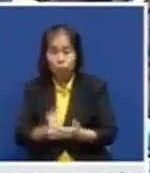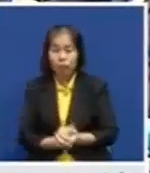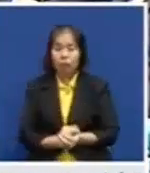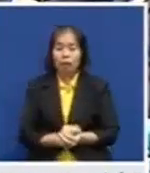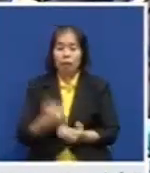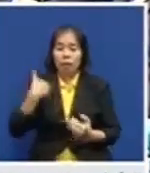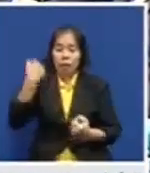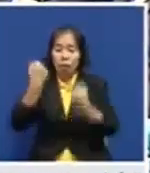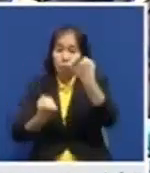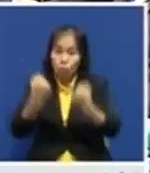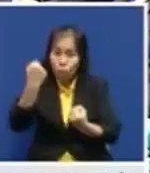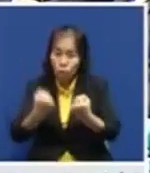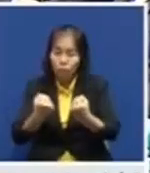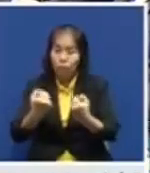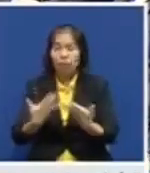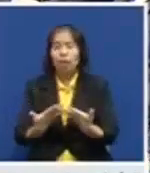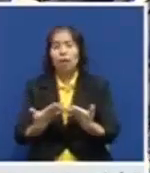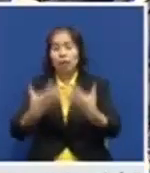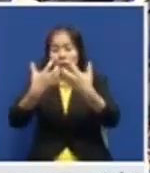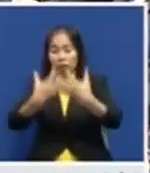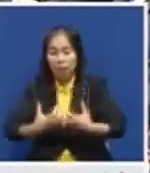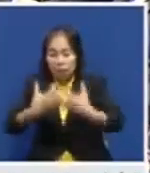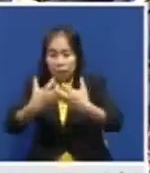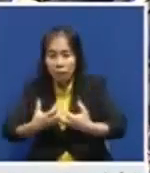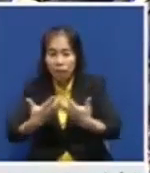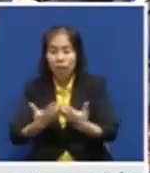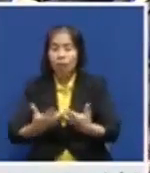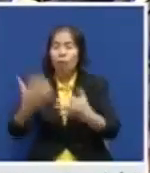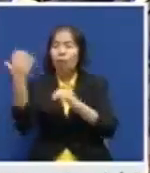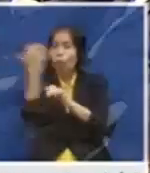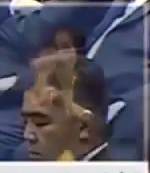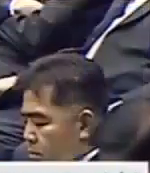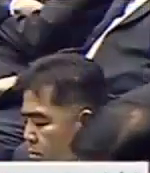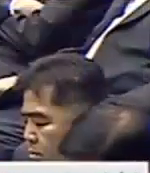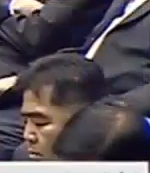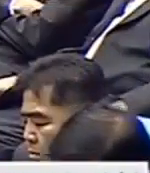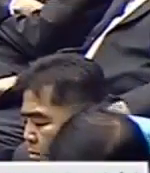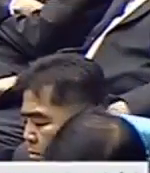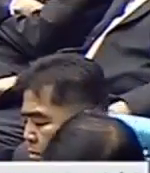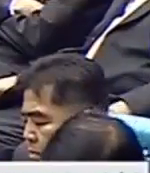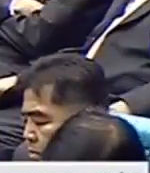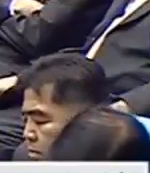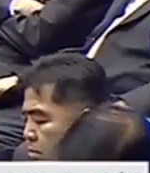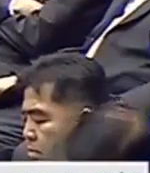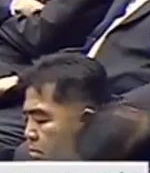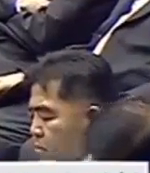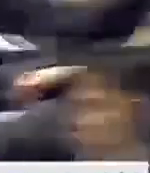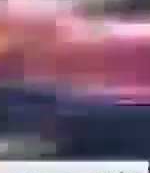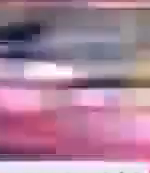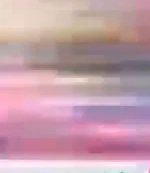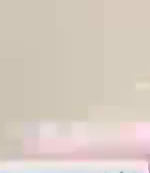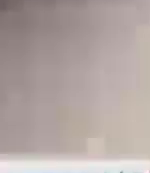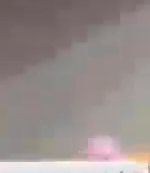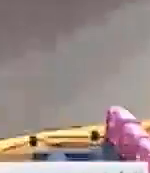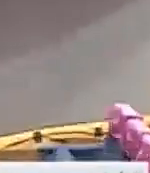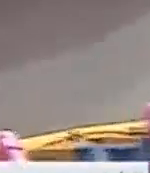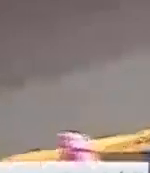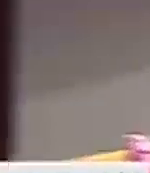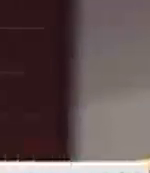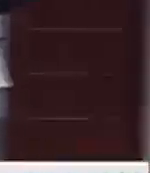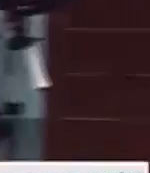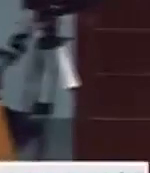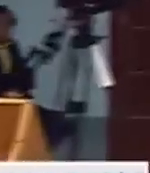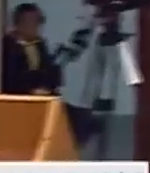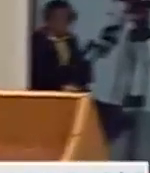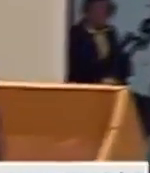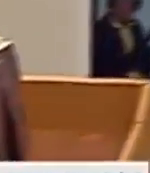นต์ชิ้นส่วนคอมพิวเตอร์นะครับสินค้าเกษตรพื้นบ้านเนี่ยธรรมดานี่แหละปิ